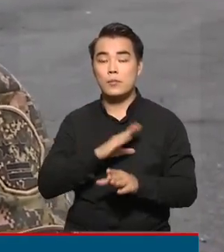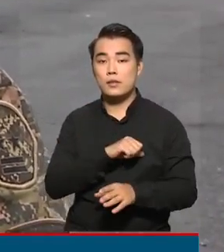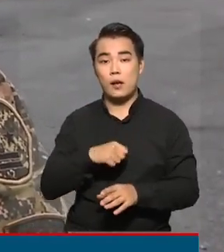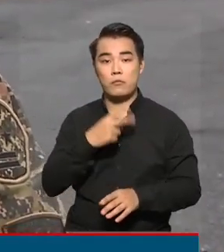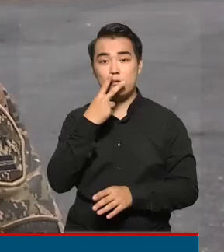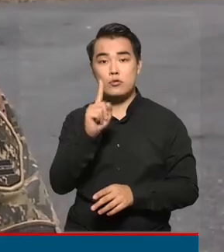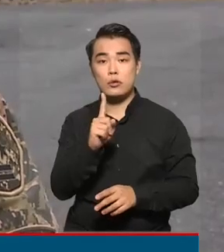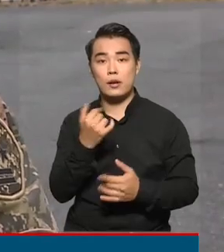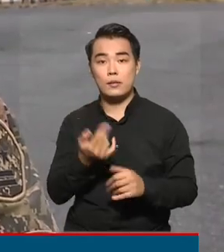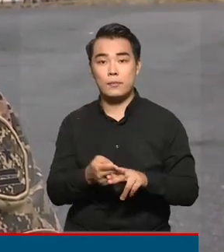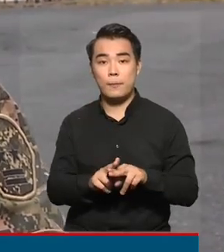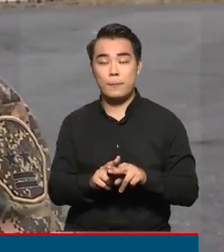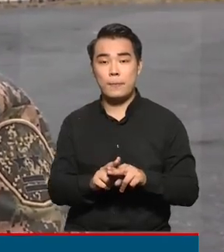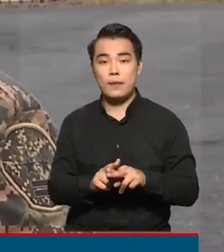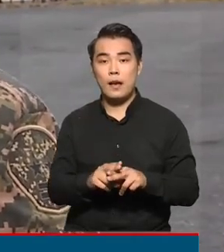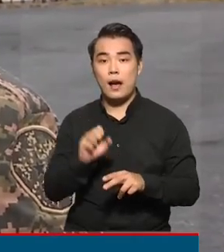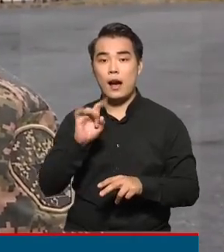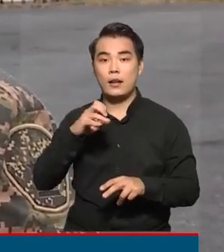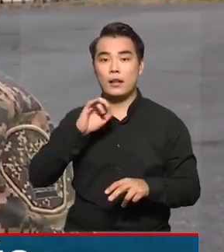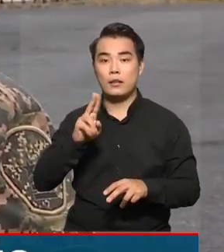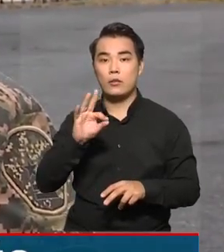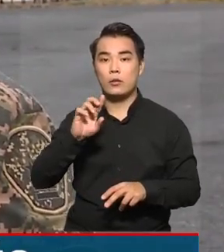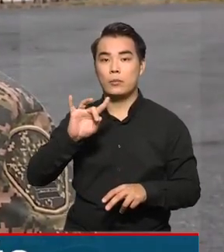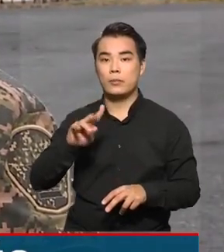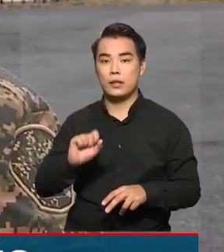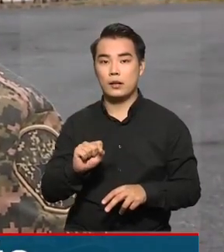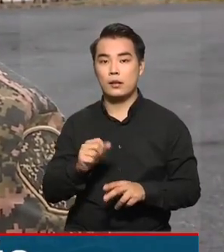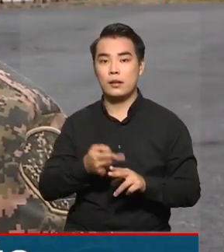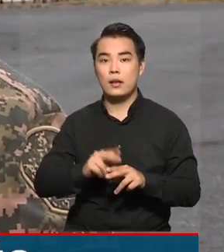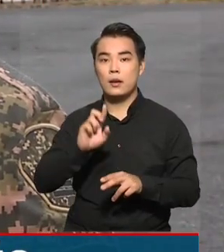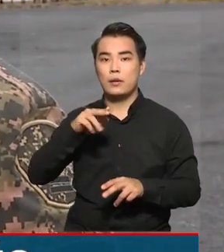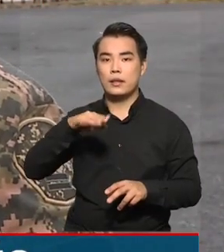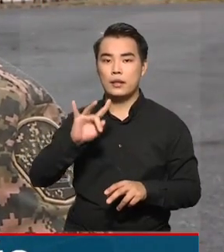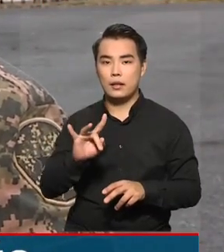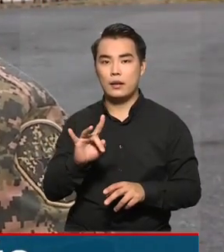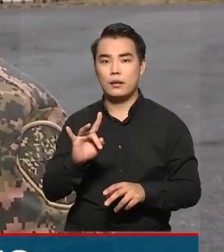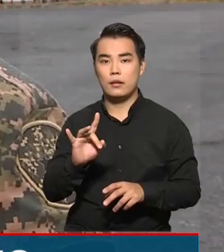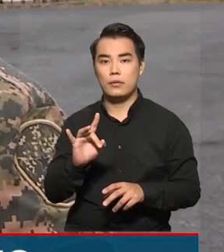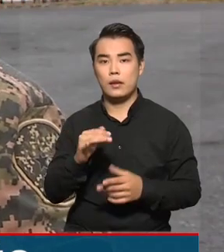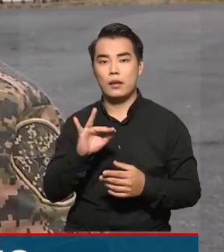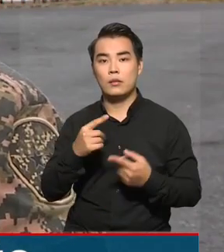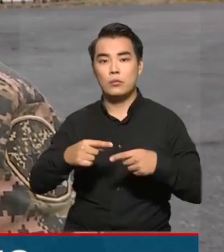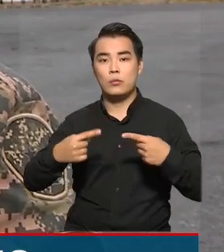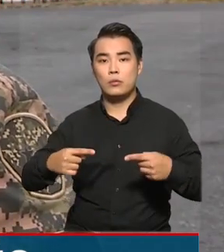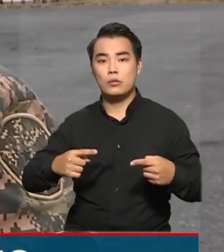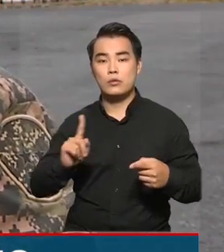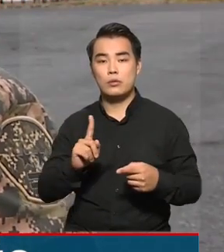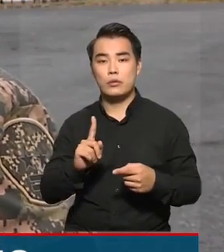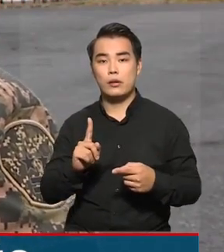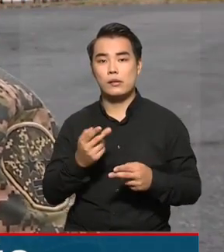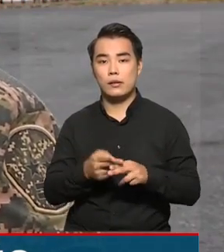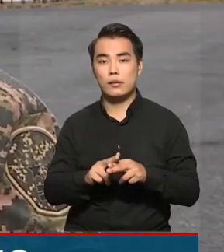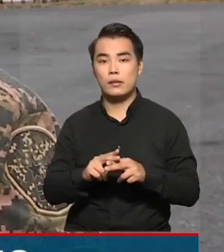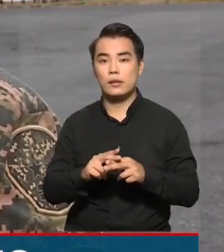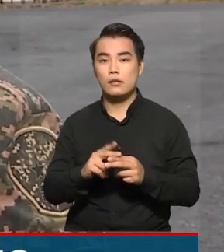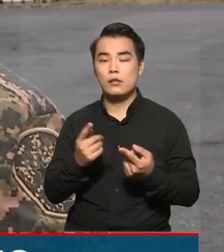тұрғандай Арлан, Кобра, БТР және де басқа да бұл ғана